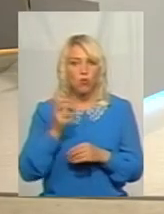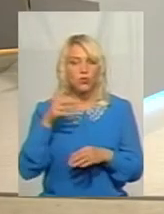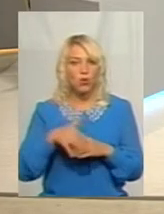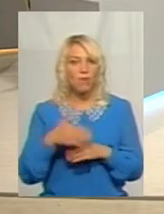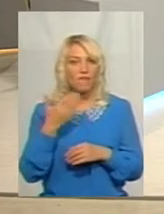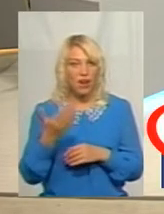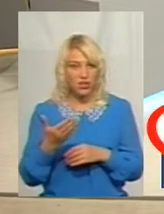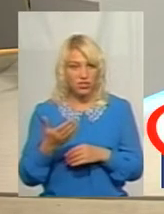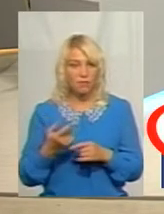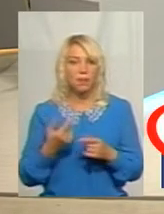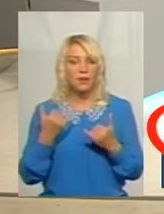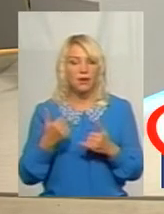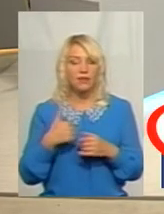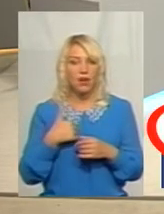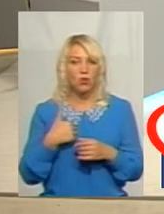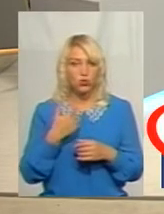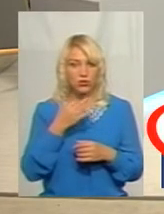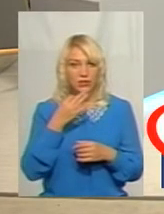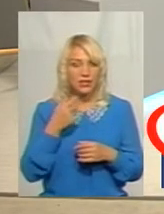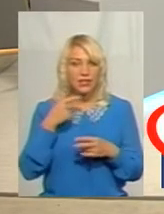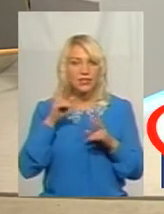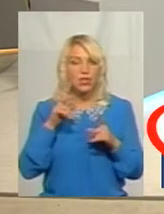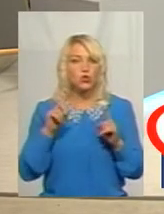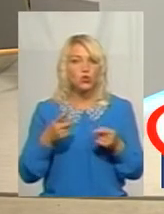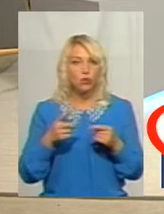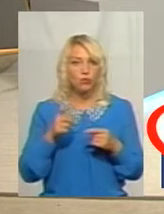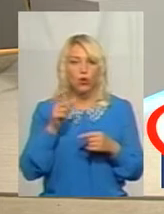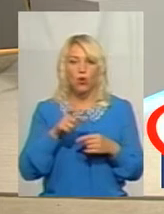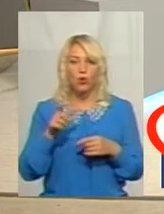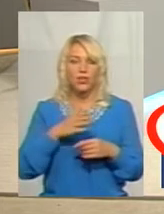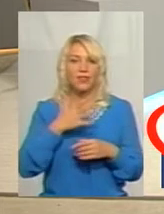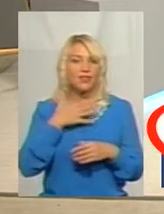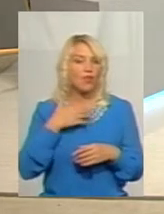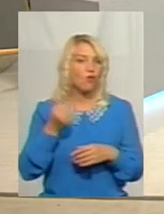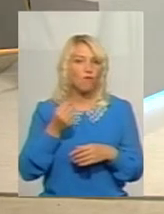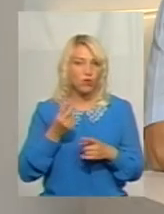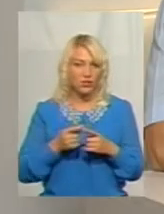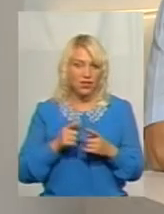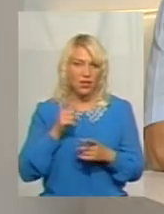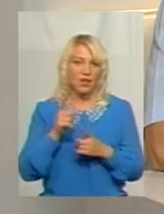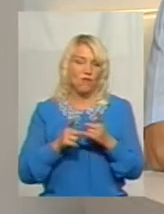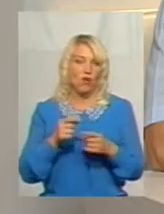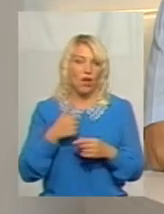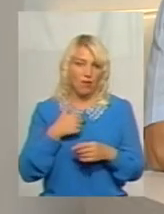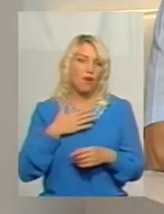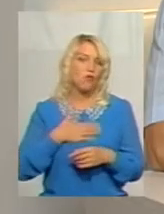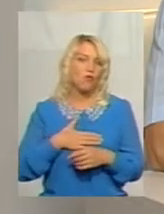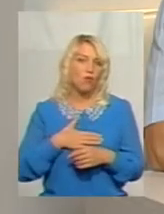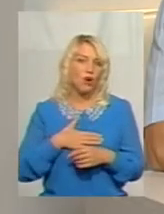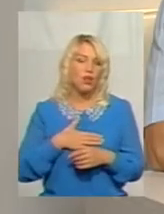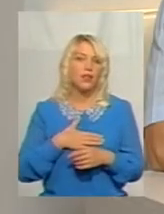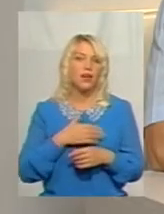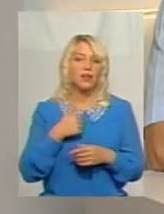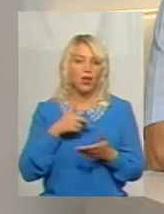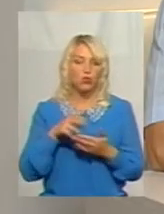ваше. Тепер я хочу сказати, я не знаю, чому люди тої реформи недовольні, я, наприклад, довольна. От дивіться, йду до